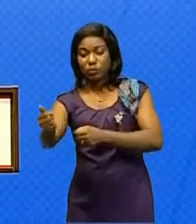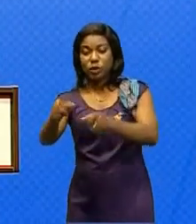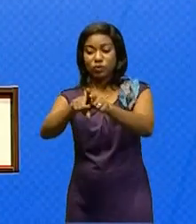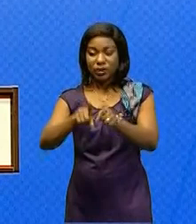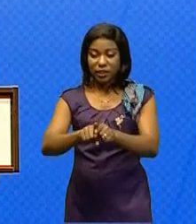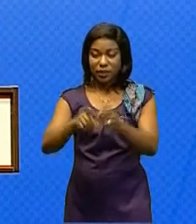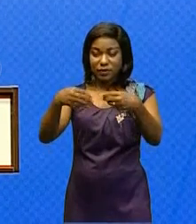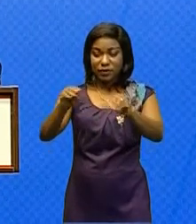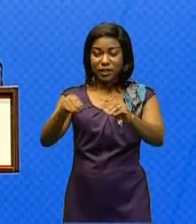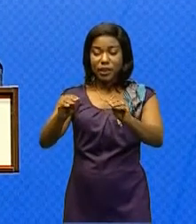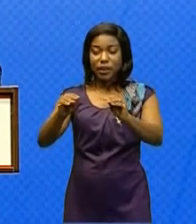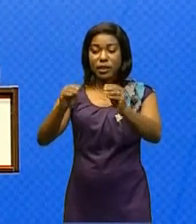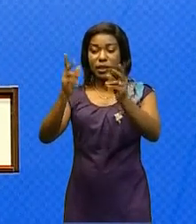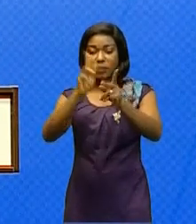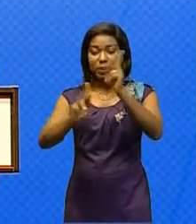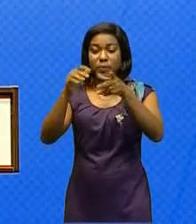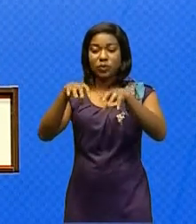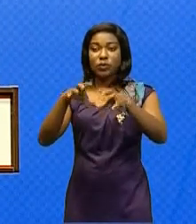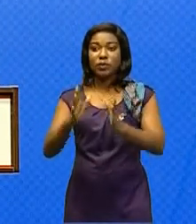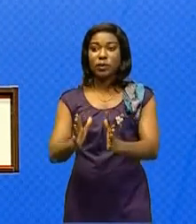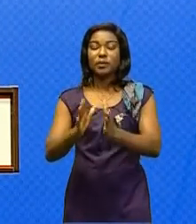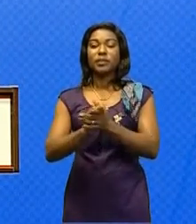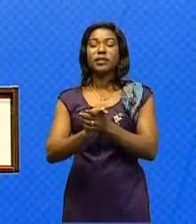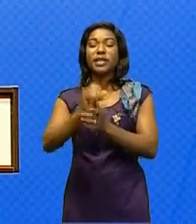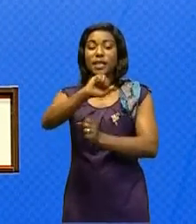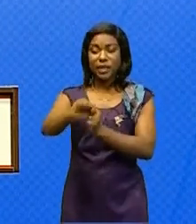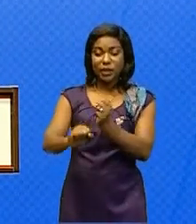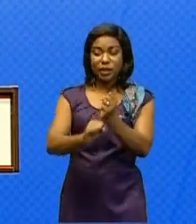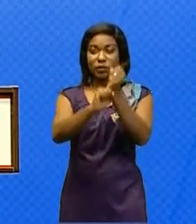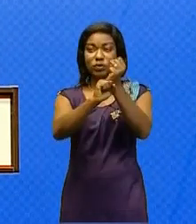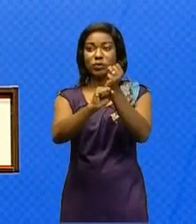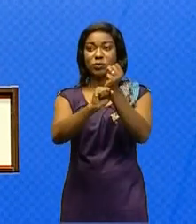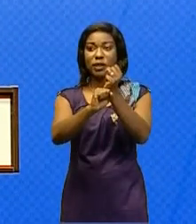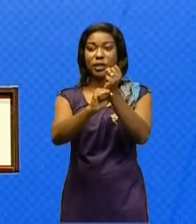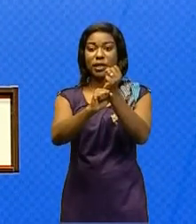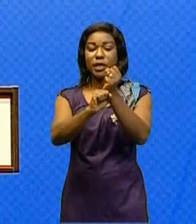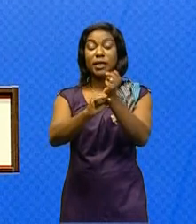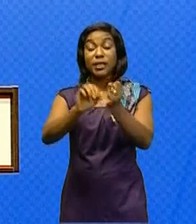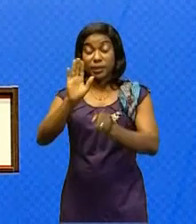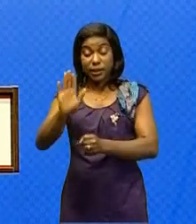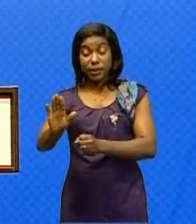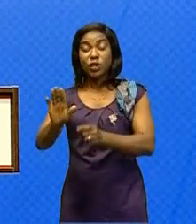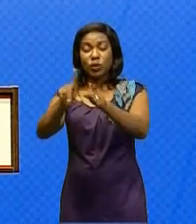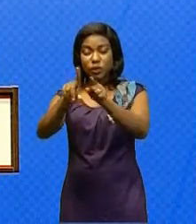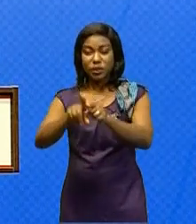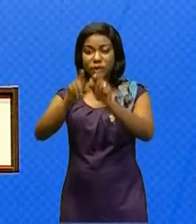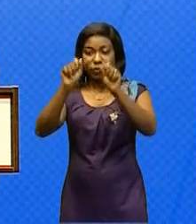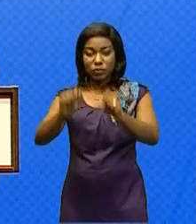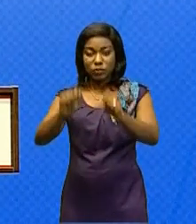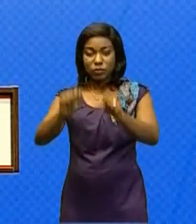citoyen congolais. Le renforcement de cette stabilité pourrait aussi trouver